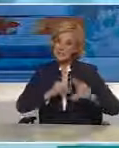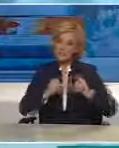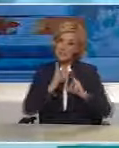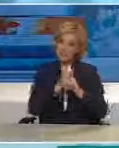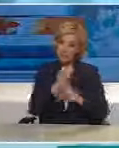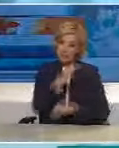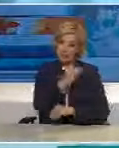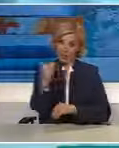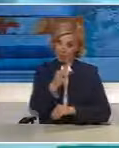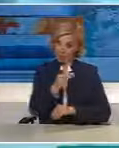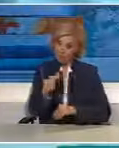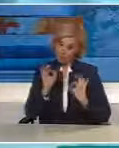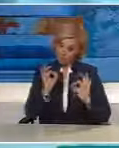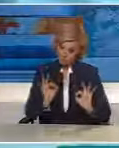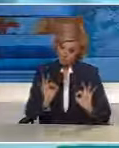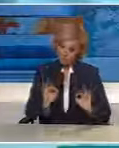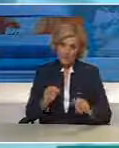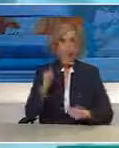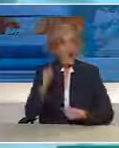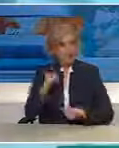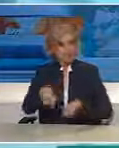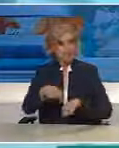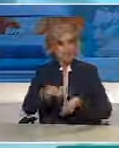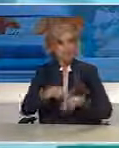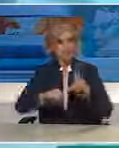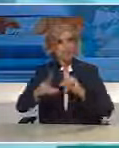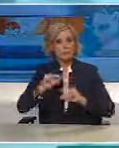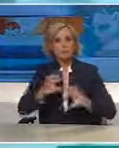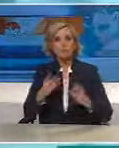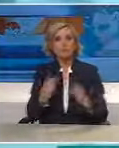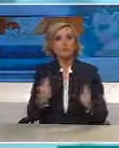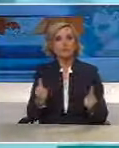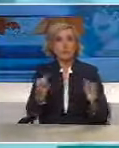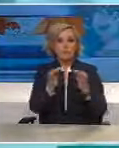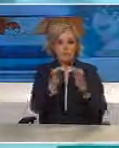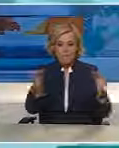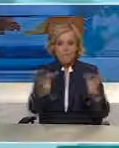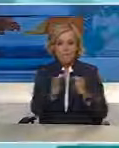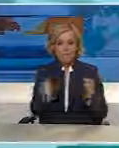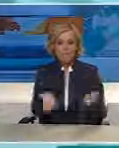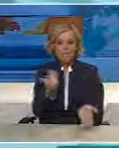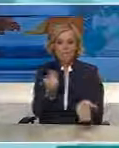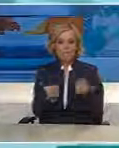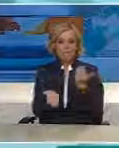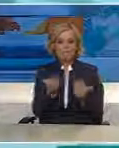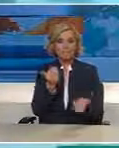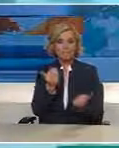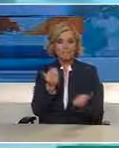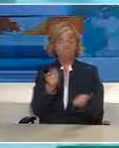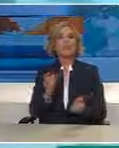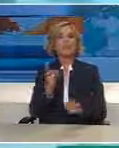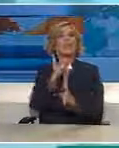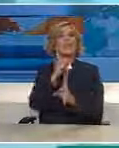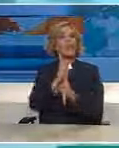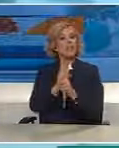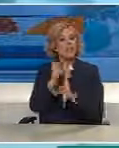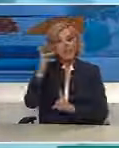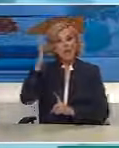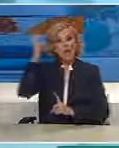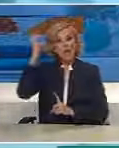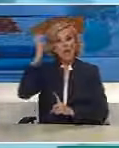και συζητούνται ακόμα, όπως η στρατηγική άρση των μέτρων, και έγιναν τοποθετήσεις από επιστήμονες της Επιτροπής και